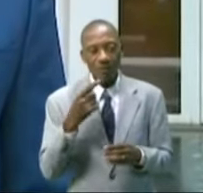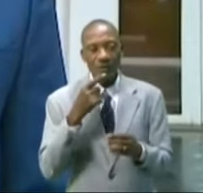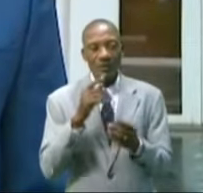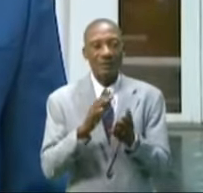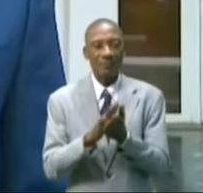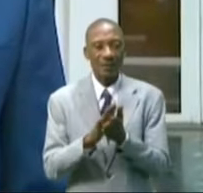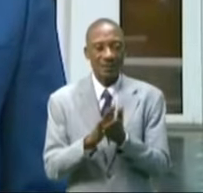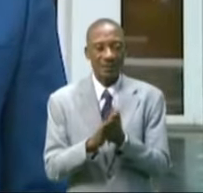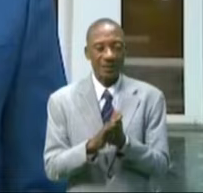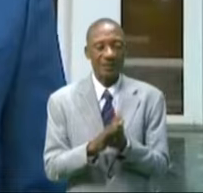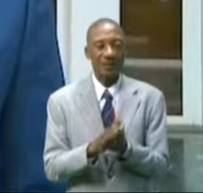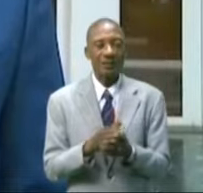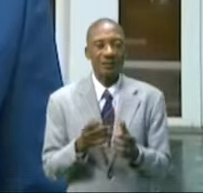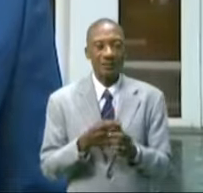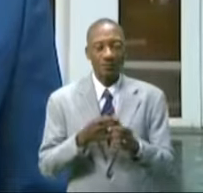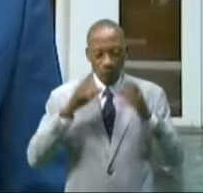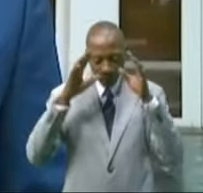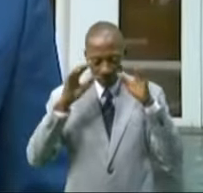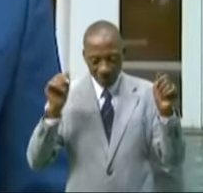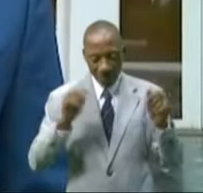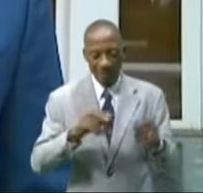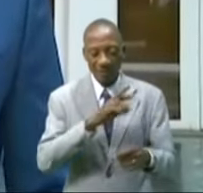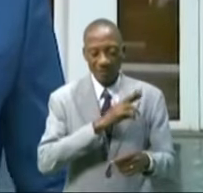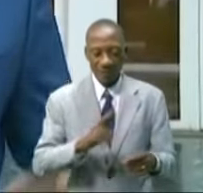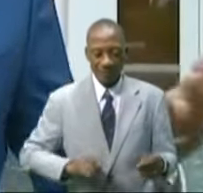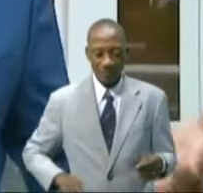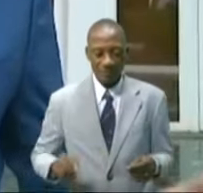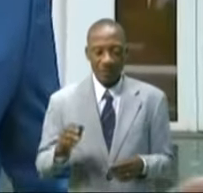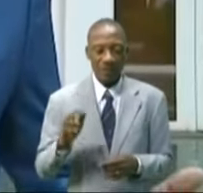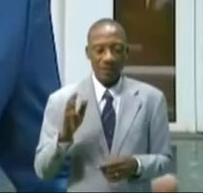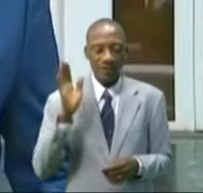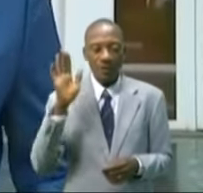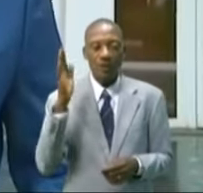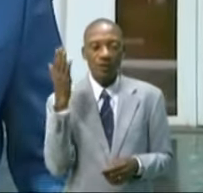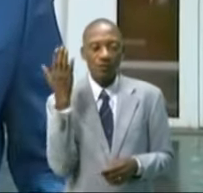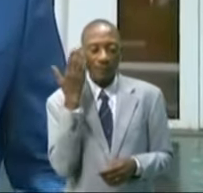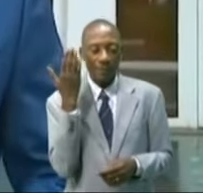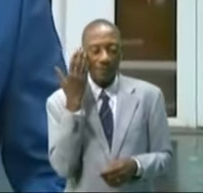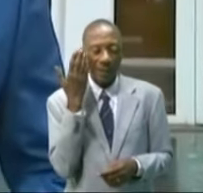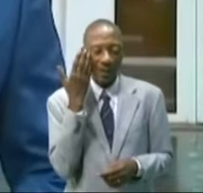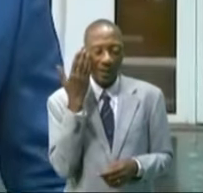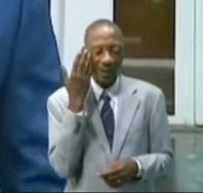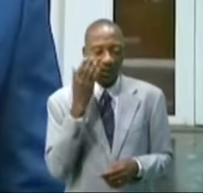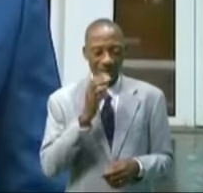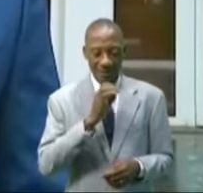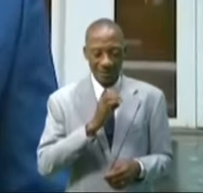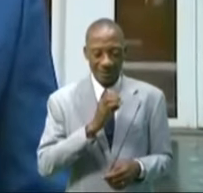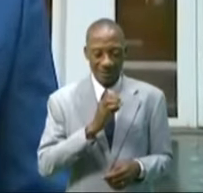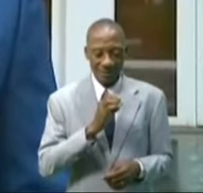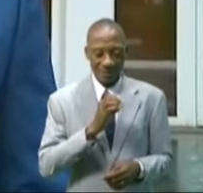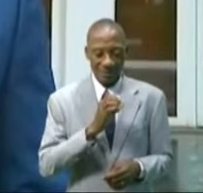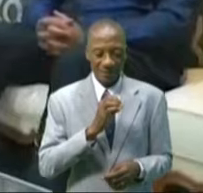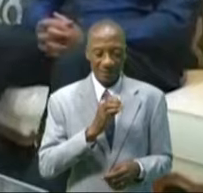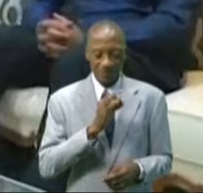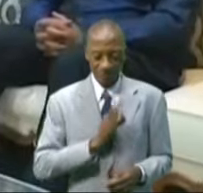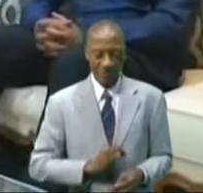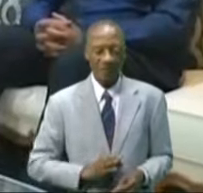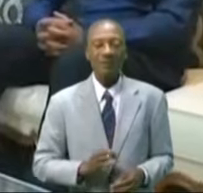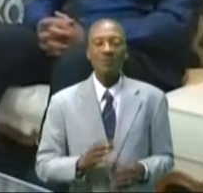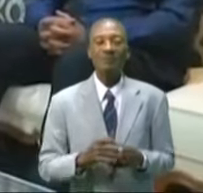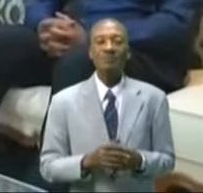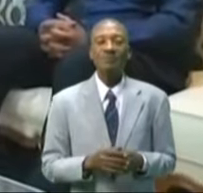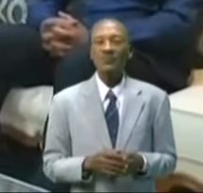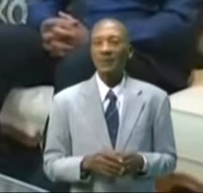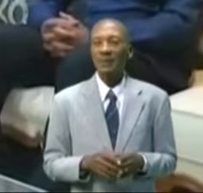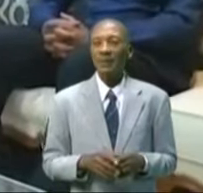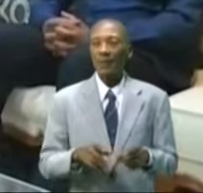le président Bahati qui étaient dans la course avec moi. Nous avons gagné ensemble parce que nous avions pris l'engagement devant le président de la